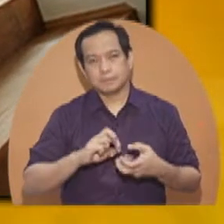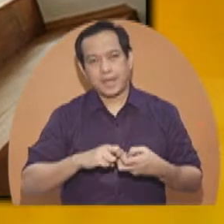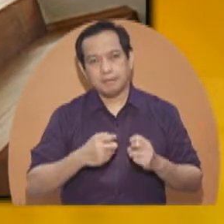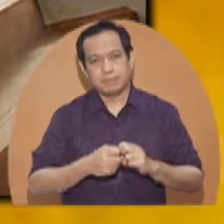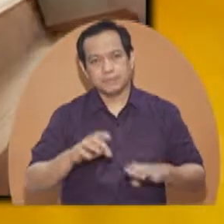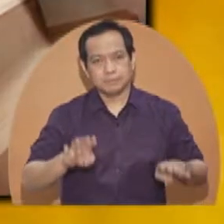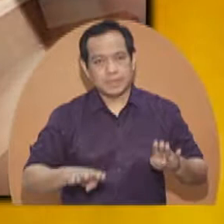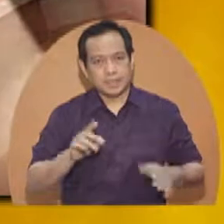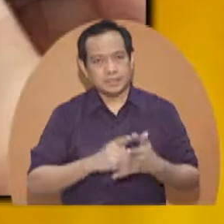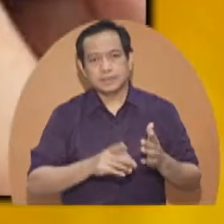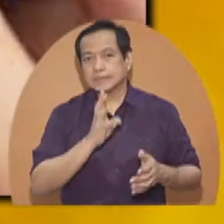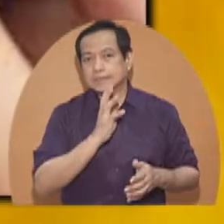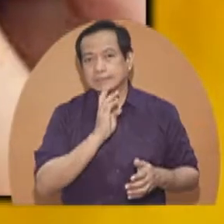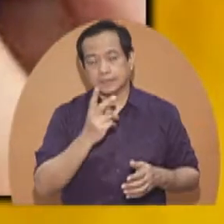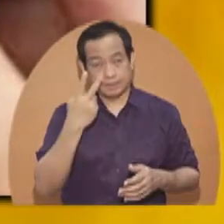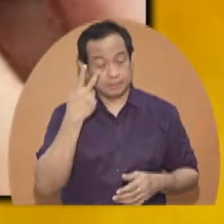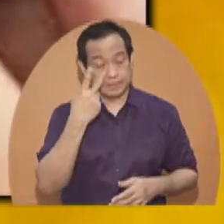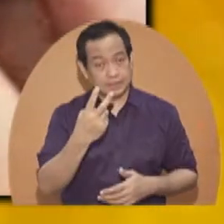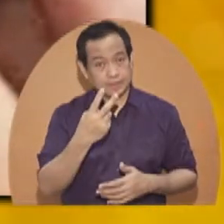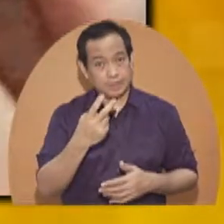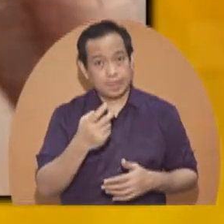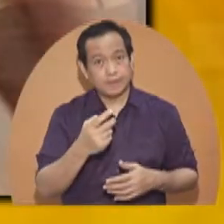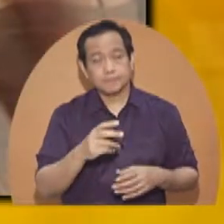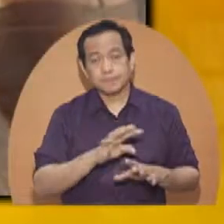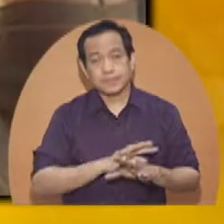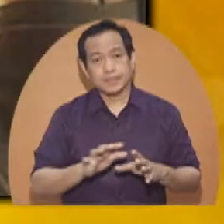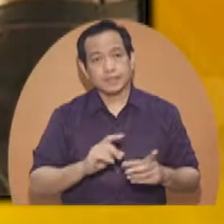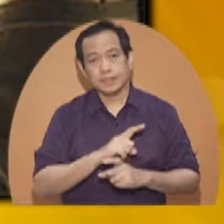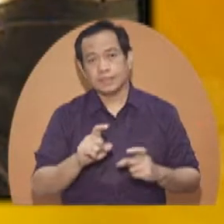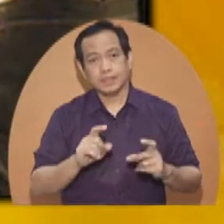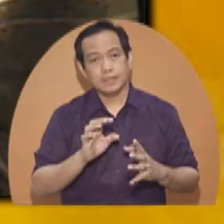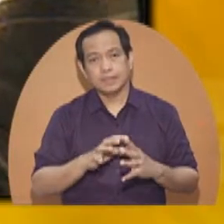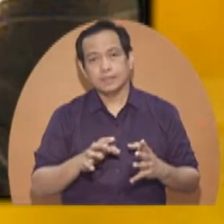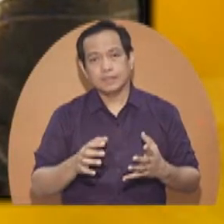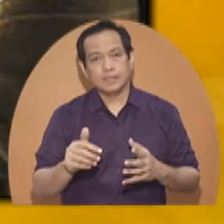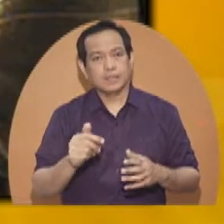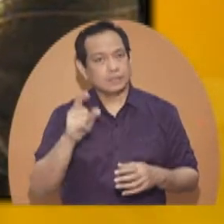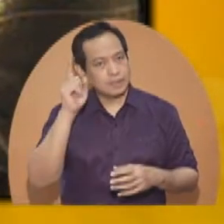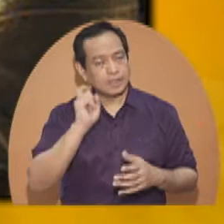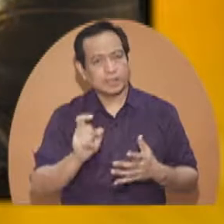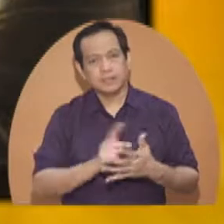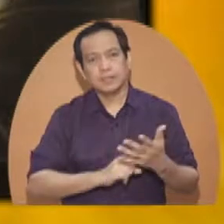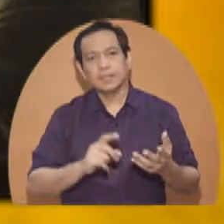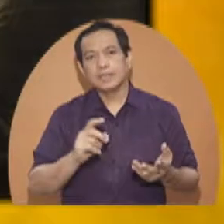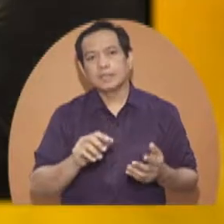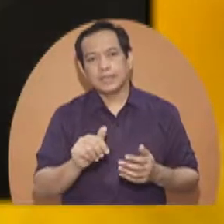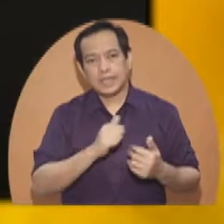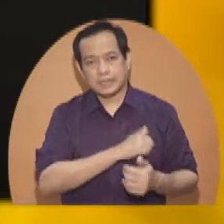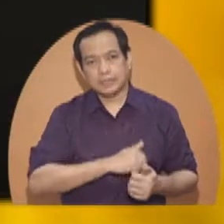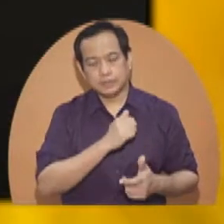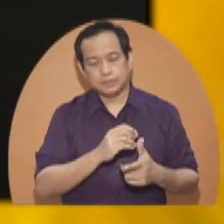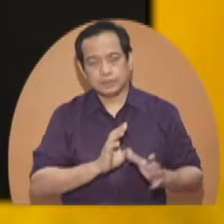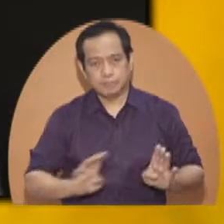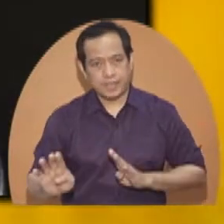sa balanse, pagsasalita o paningin, hindi naaangkop na sexual na pag-uugali,